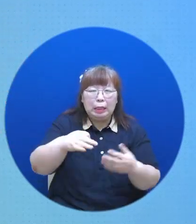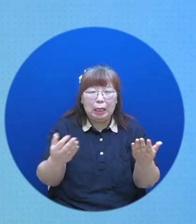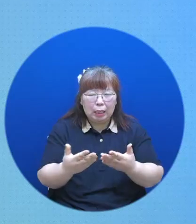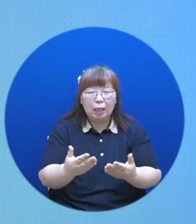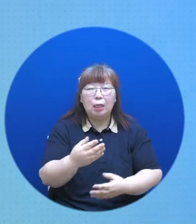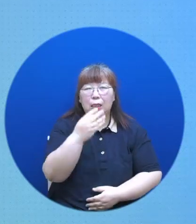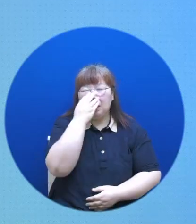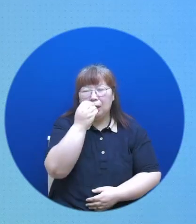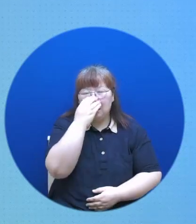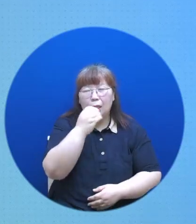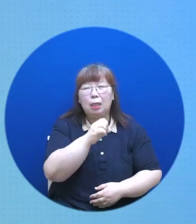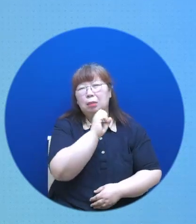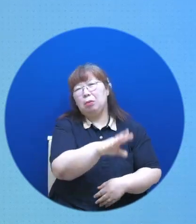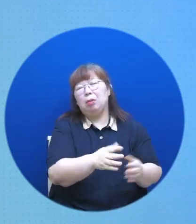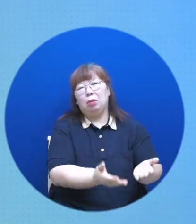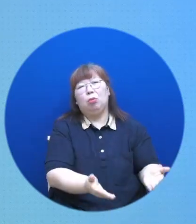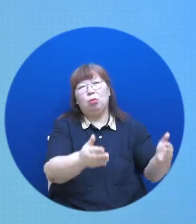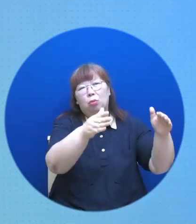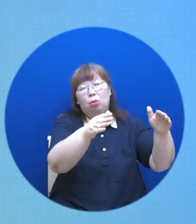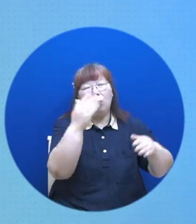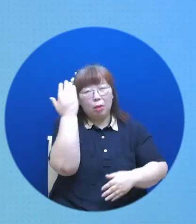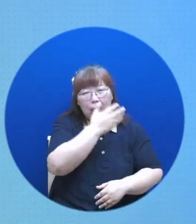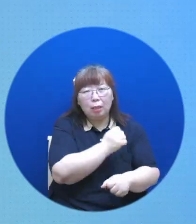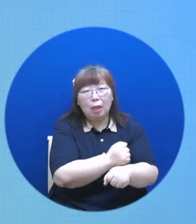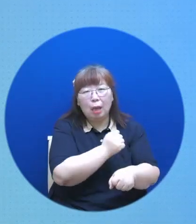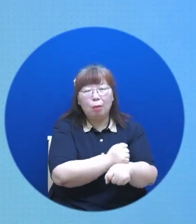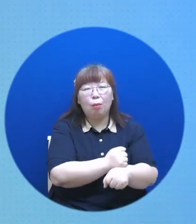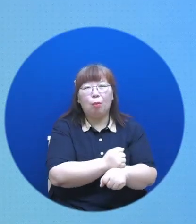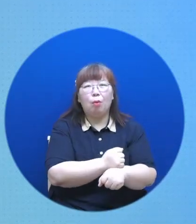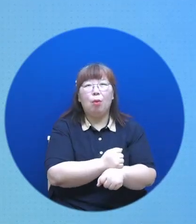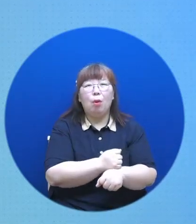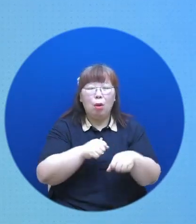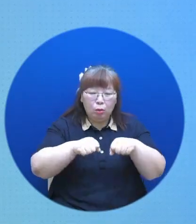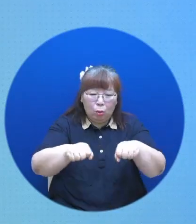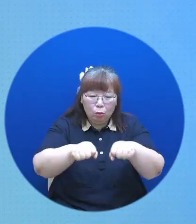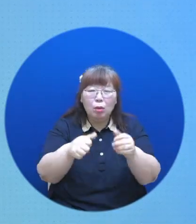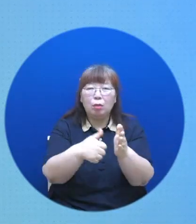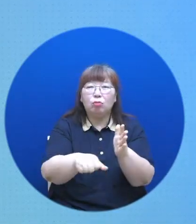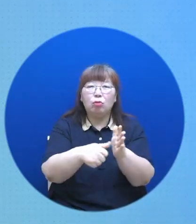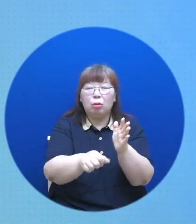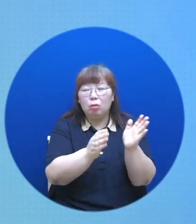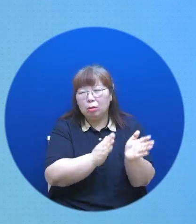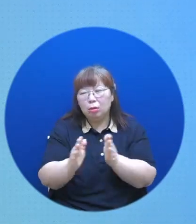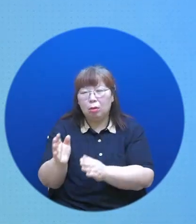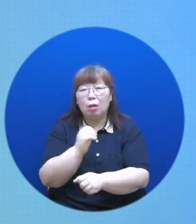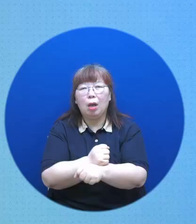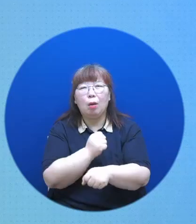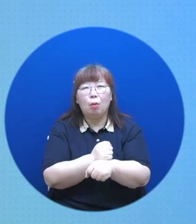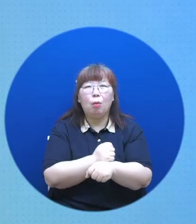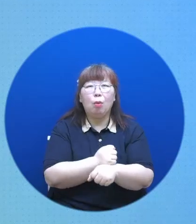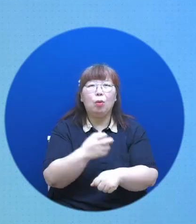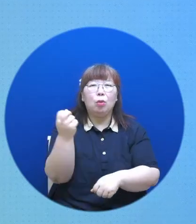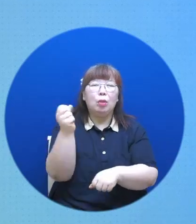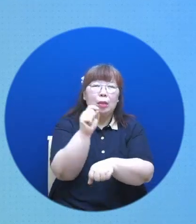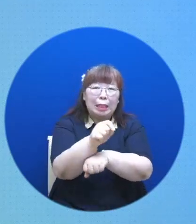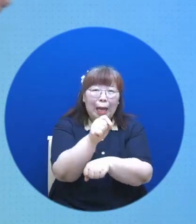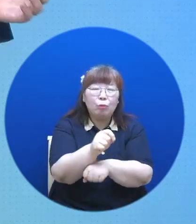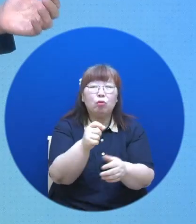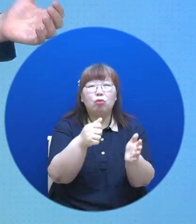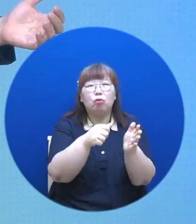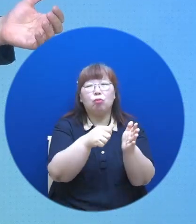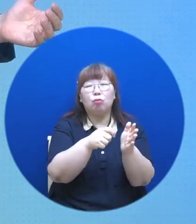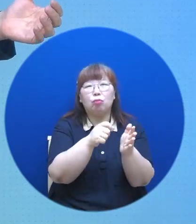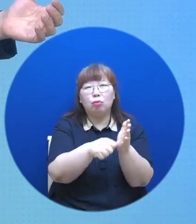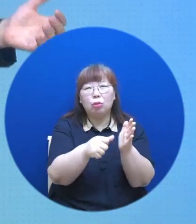쓰레기를 비우고 청소도구를 정리하고 비품들을 정리하고 정말 아무도 하지